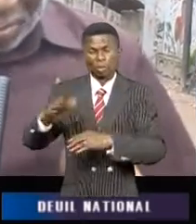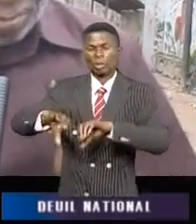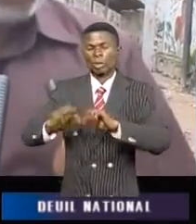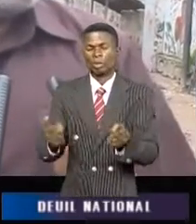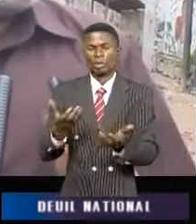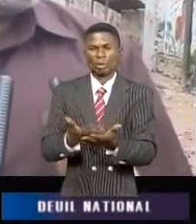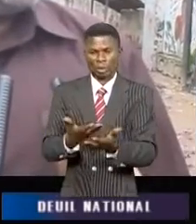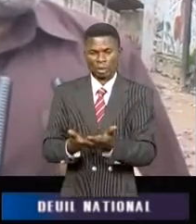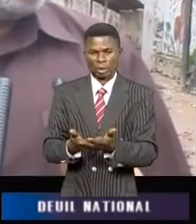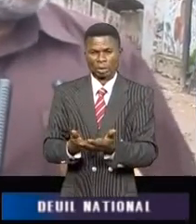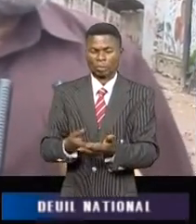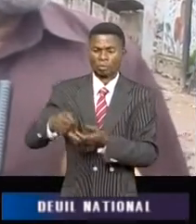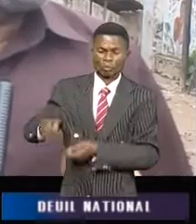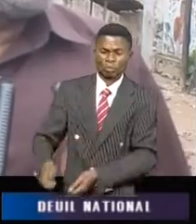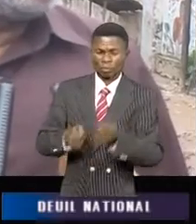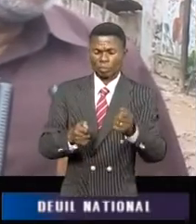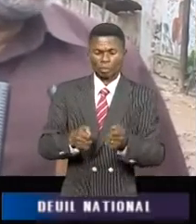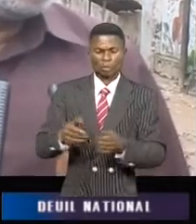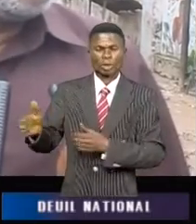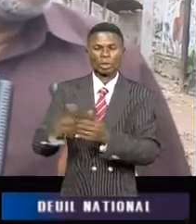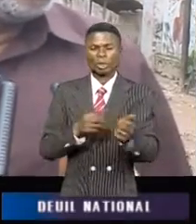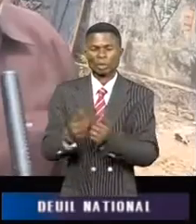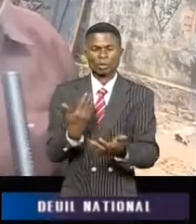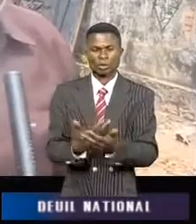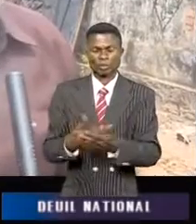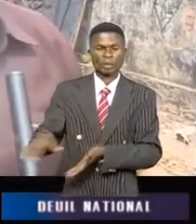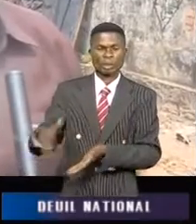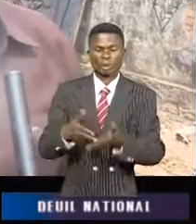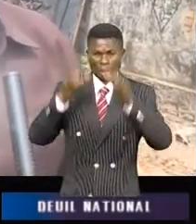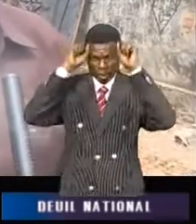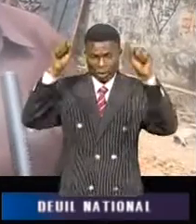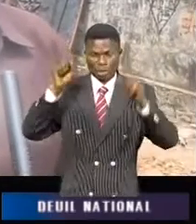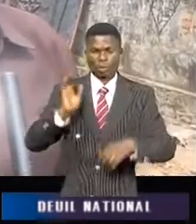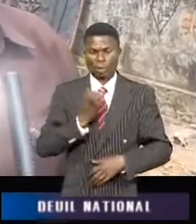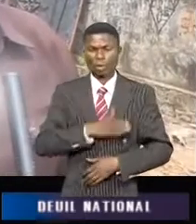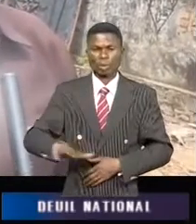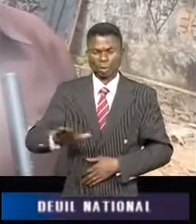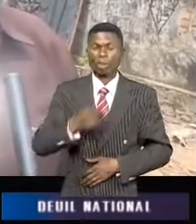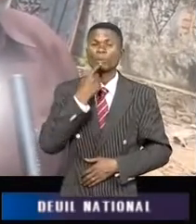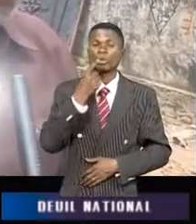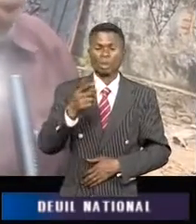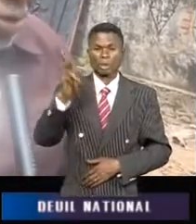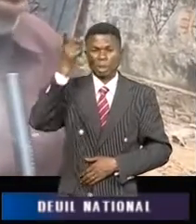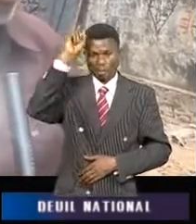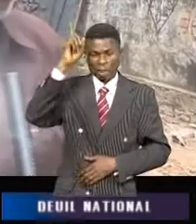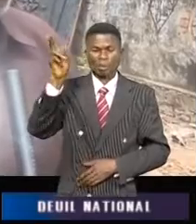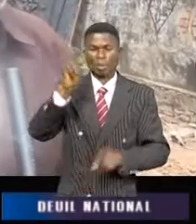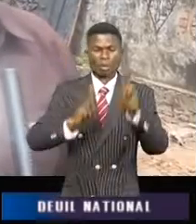va creuser et la route va s'abîmer dans peu de temps. Le président de la République, il avait dit, peuple